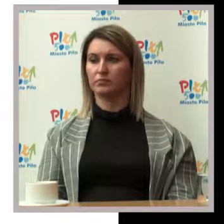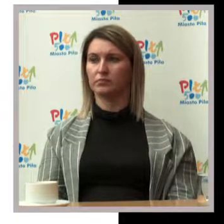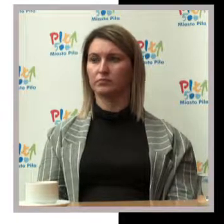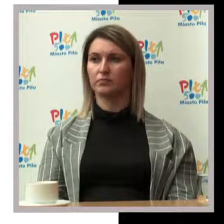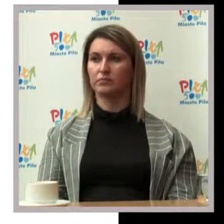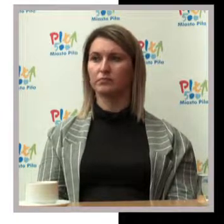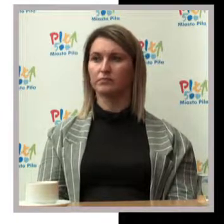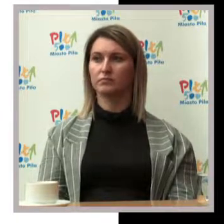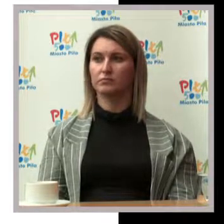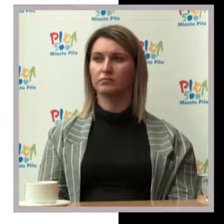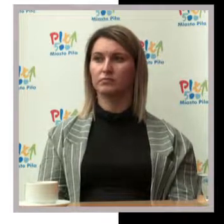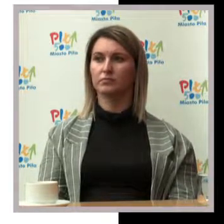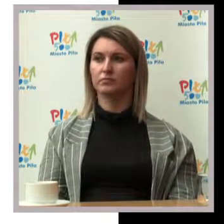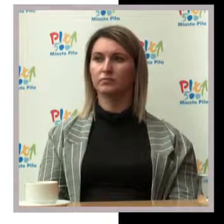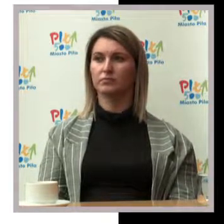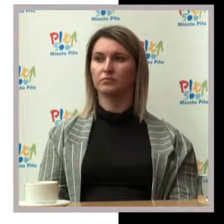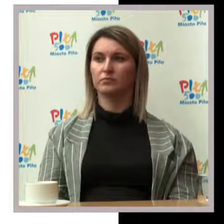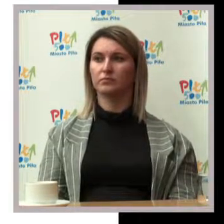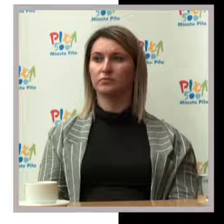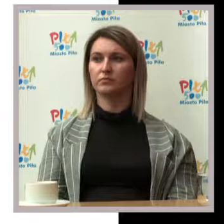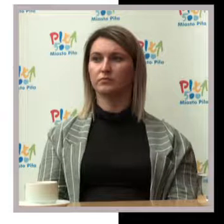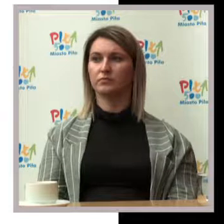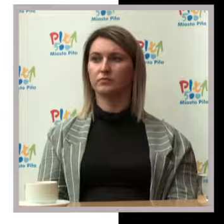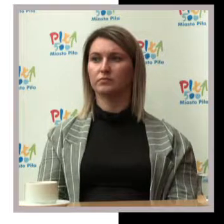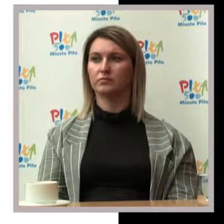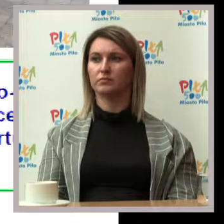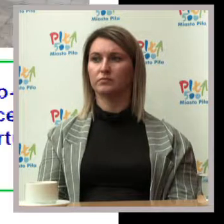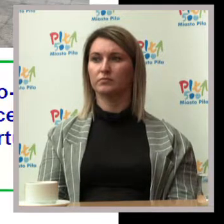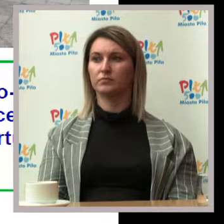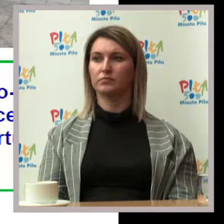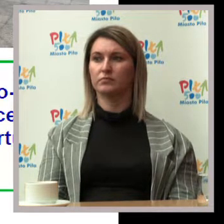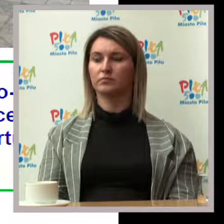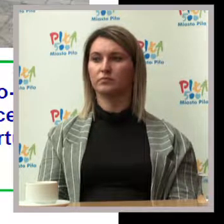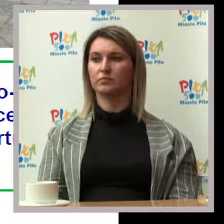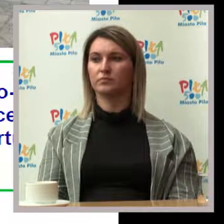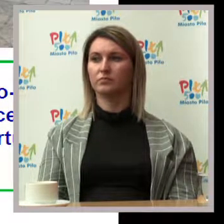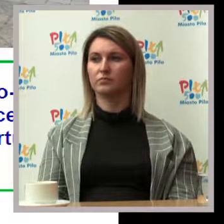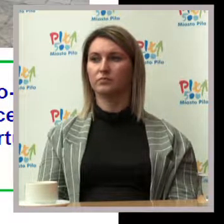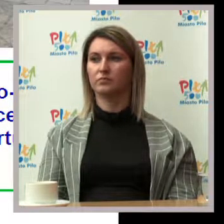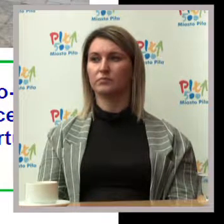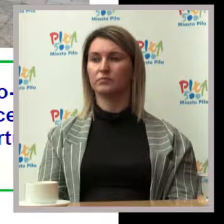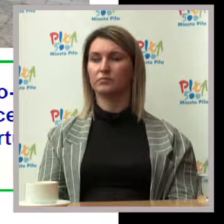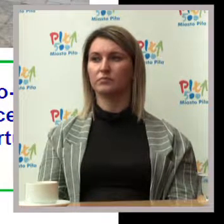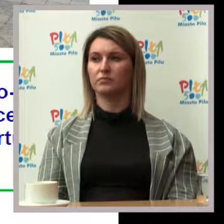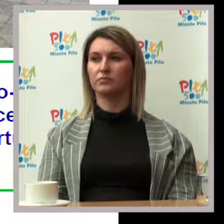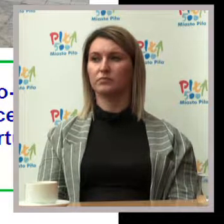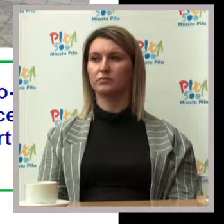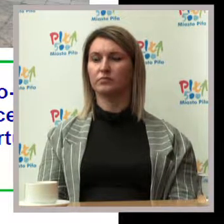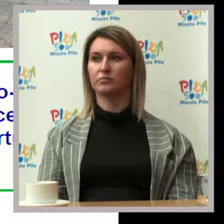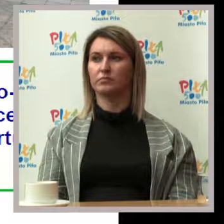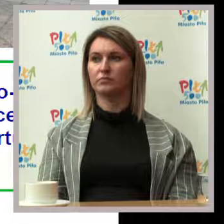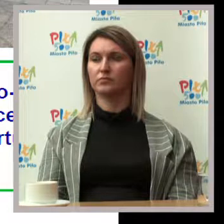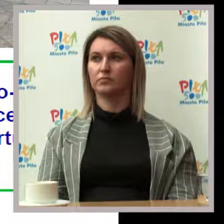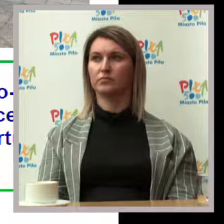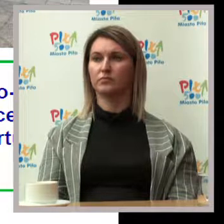budowie centrum przesiadkowego przy ulicy Zygmunta Starego przy Wiwo. W ramach tego największego projektu, który